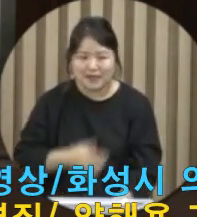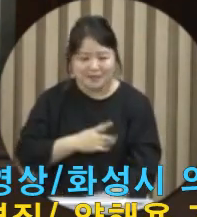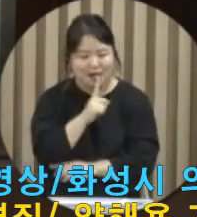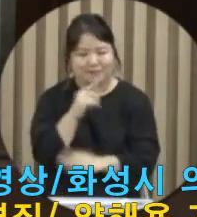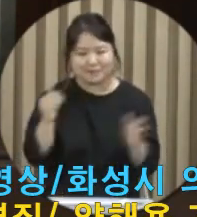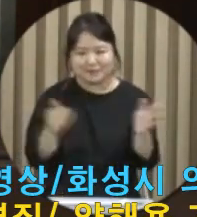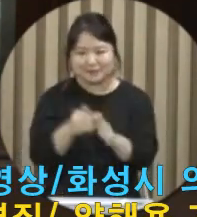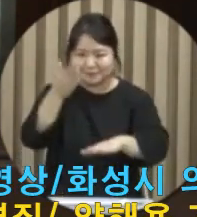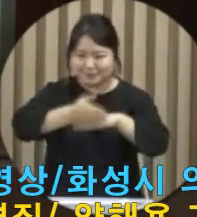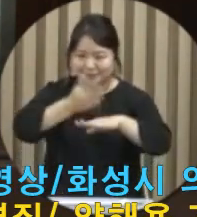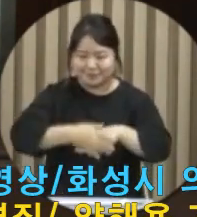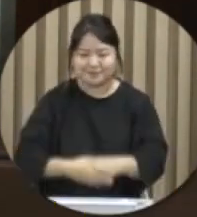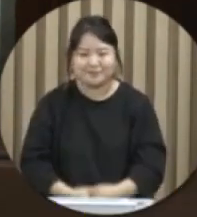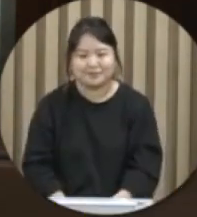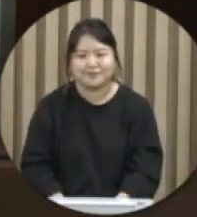감사합니다